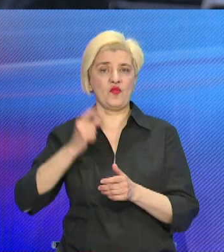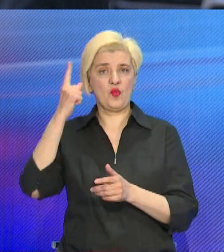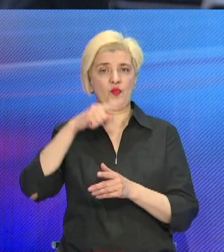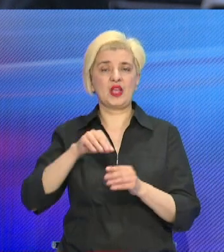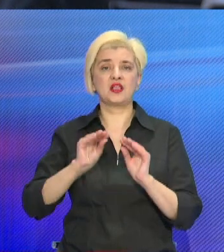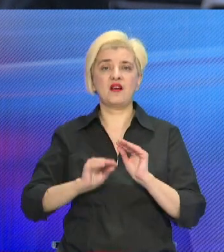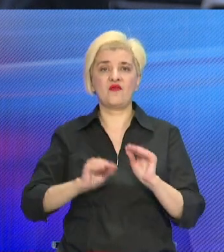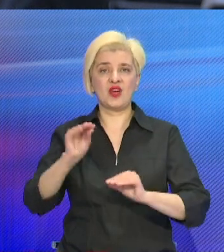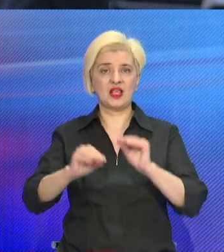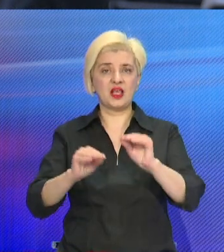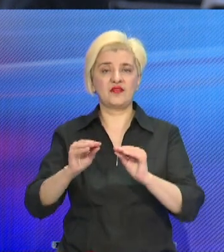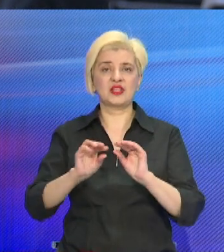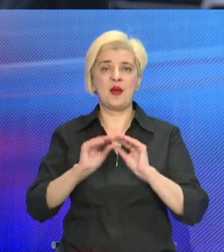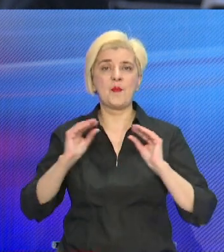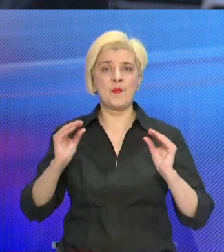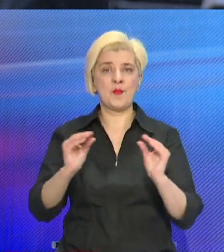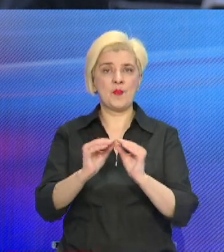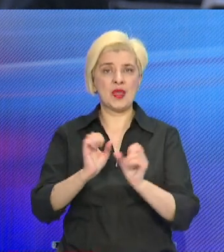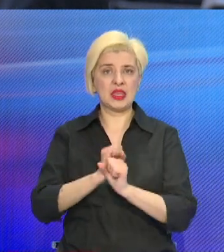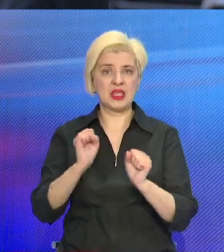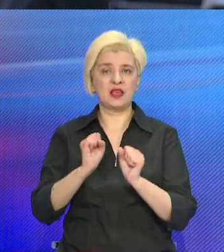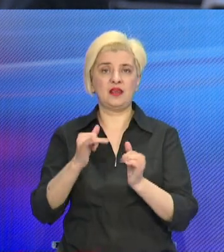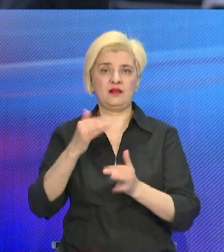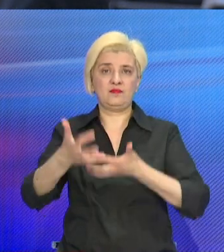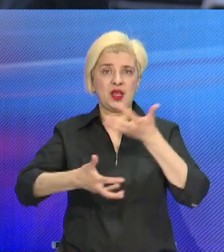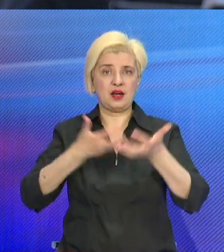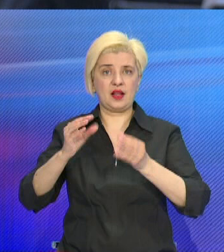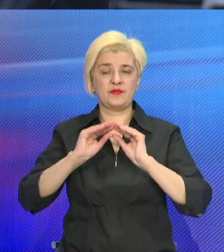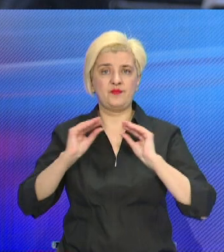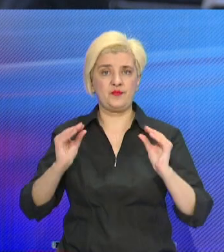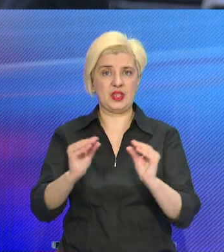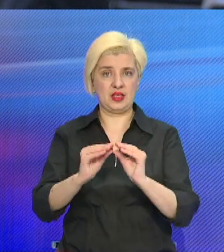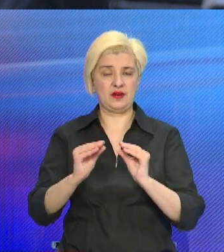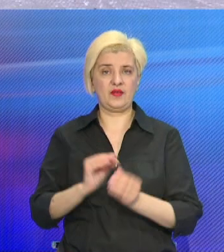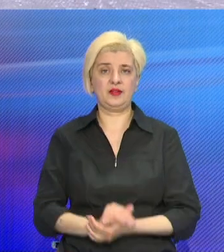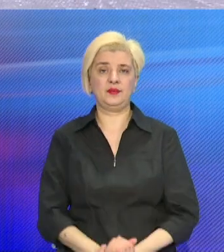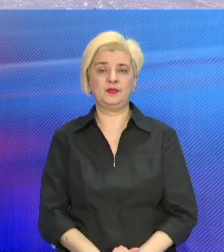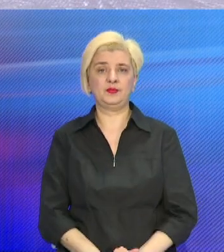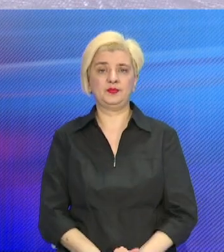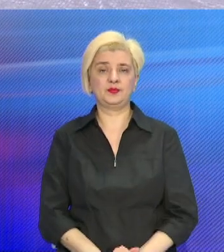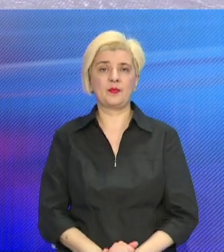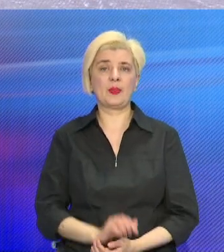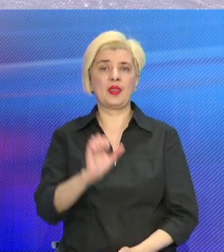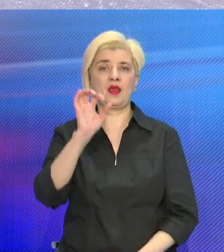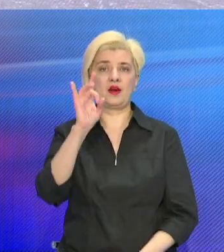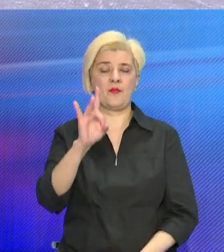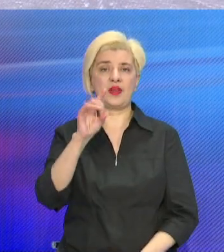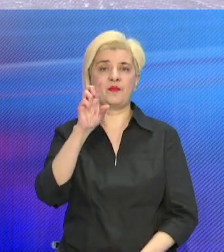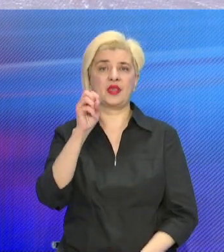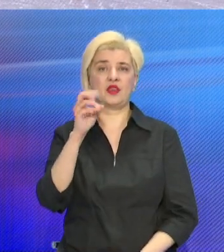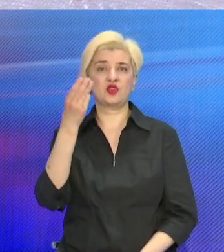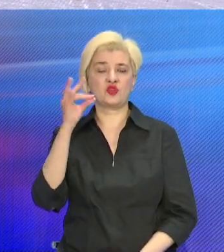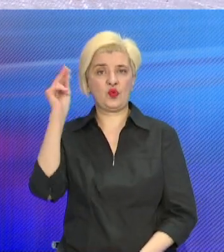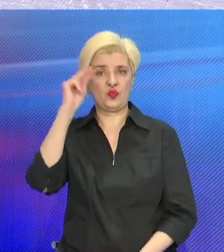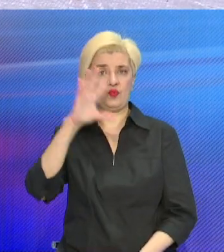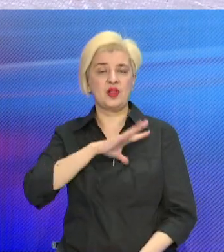мины, разминировать и на практике применять в дальнейшем. Роман Бякешко прошел в учебку у Печах.